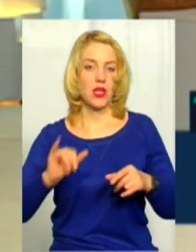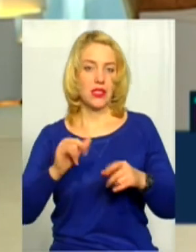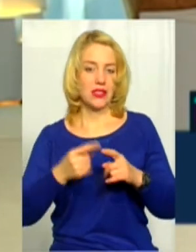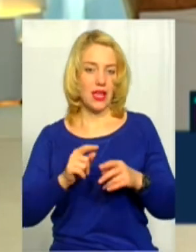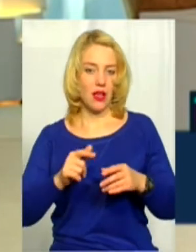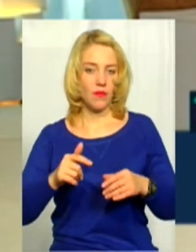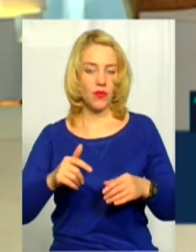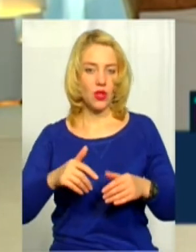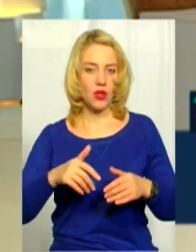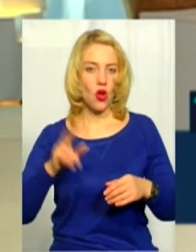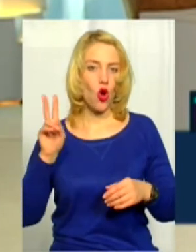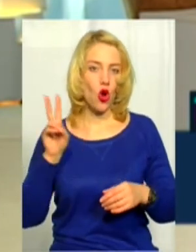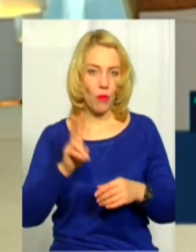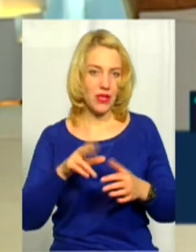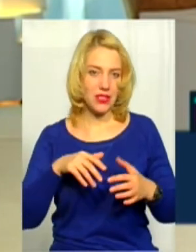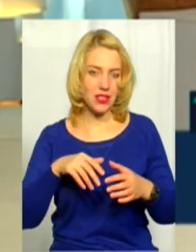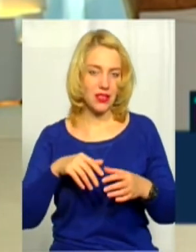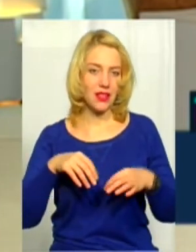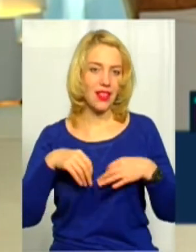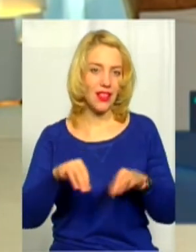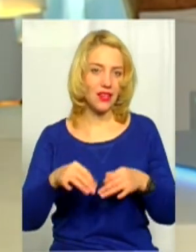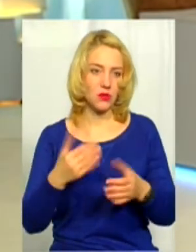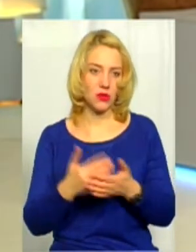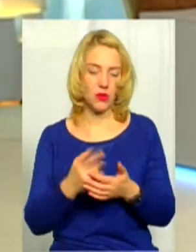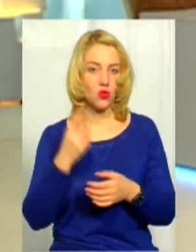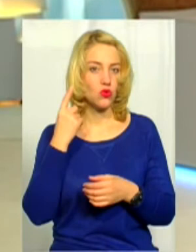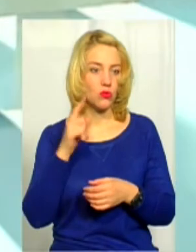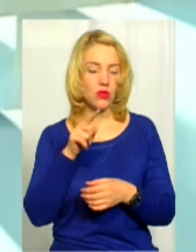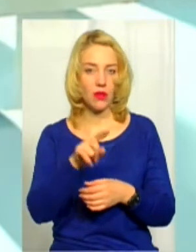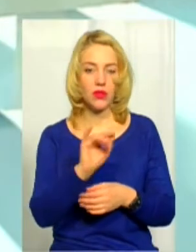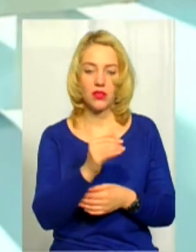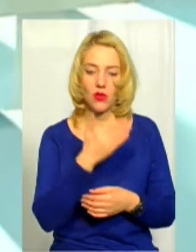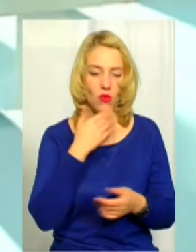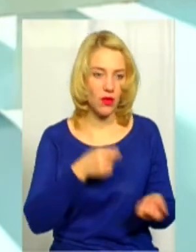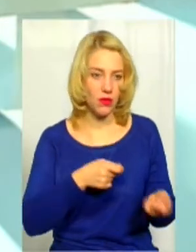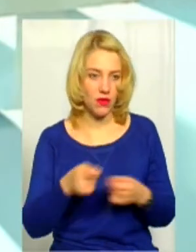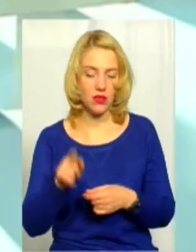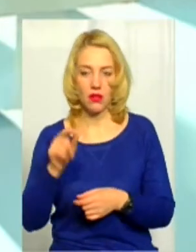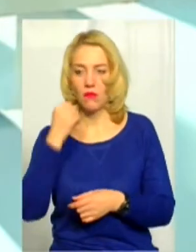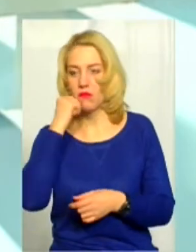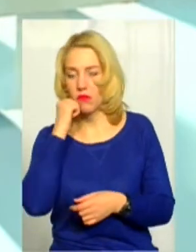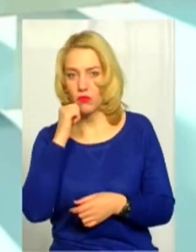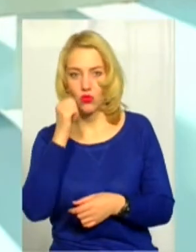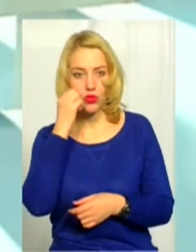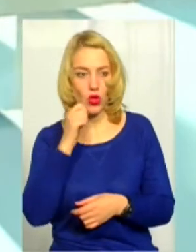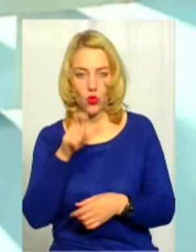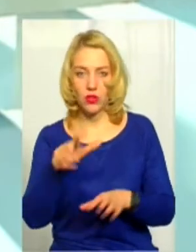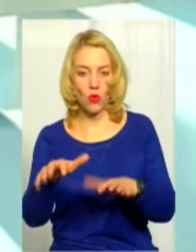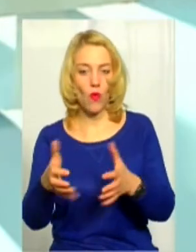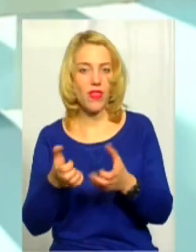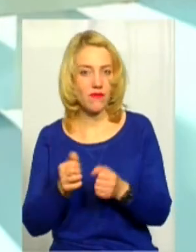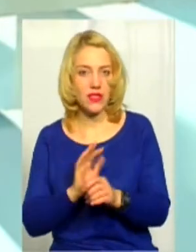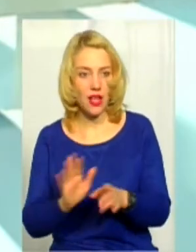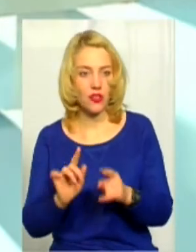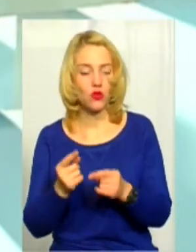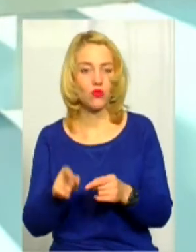транспорт, де, скажімо, ми сьогодні чуємо, що там дитину не підвезли, а там бабушку або стареньку людину не взяли, тому